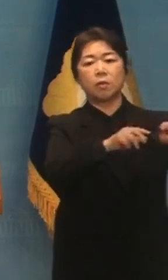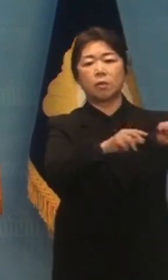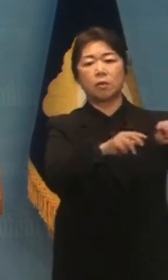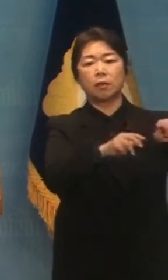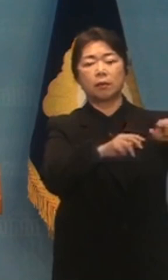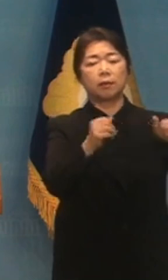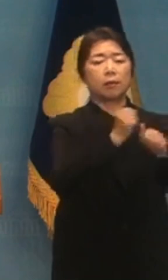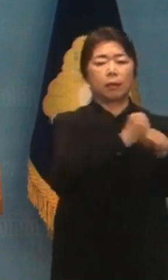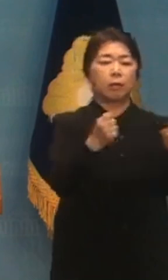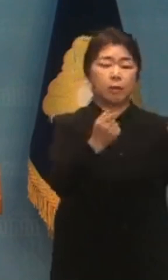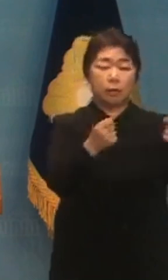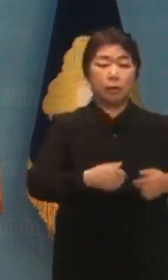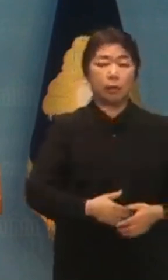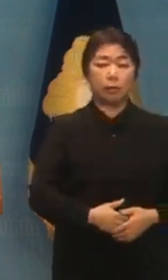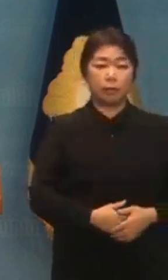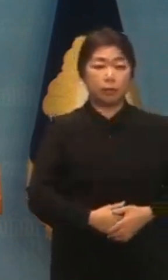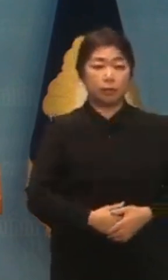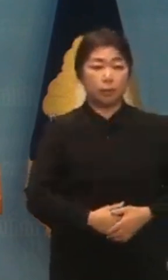수밖에 없습니다.